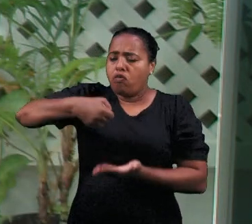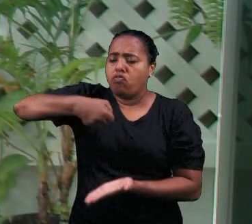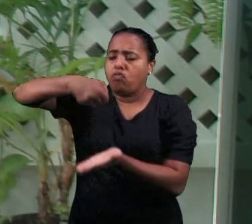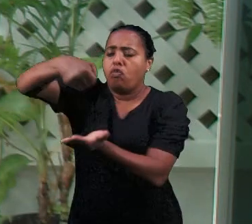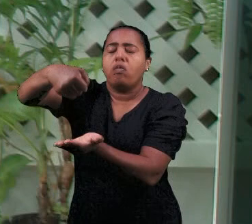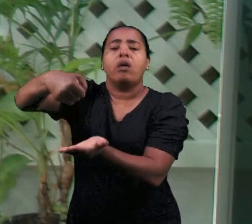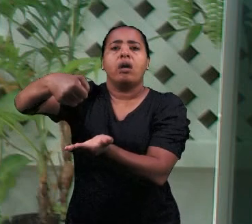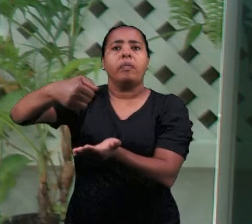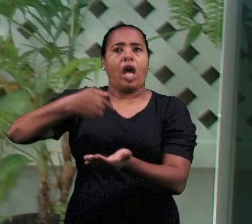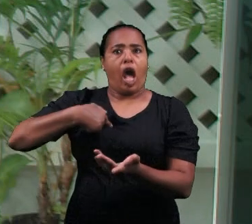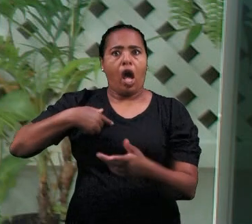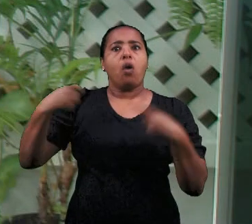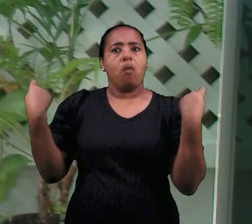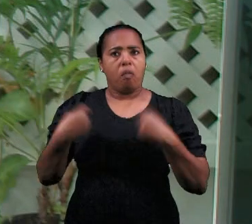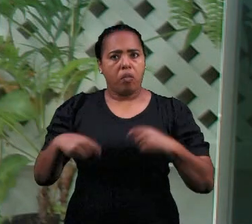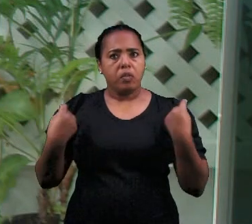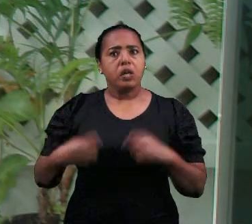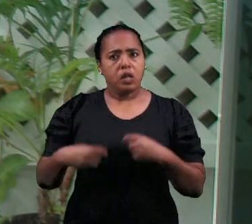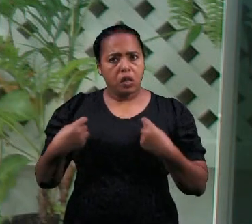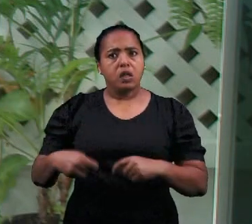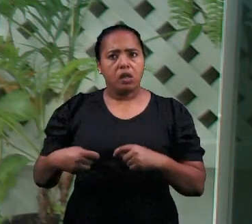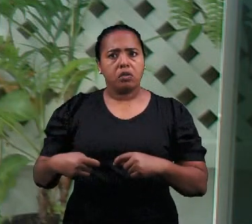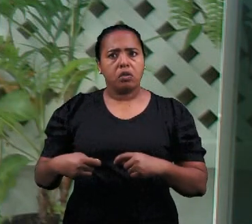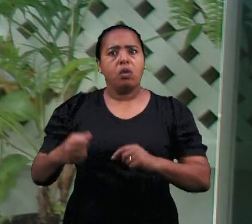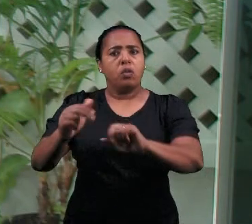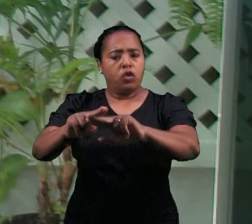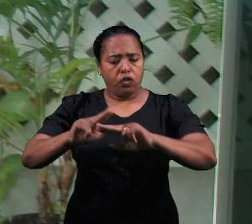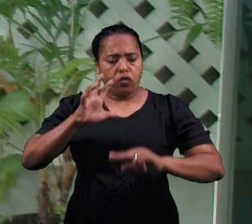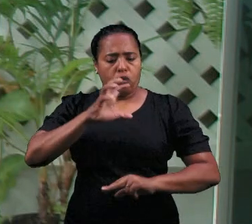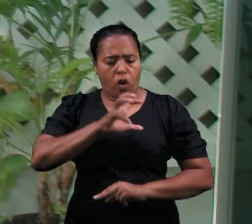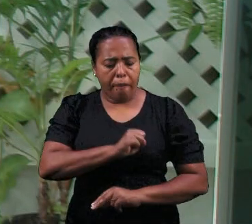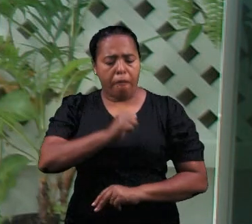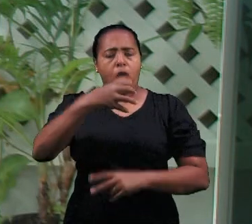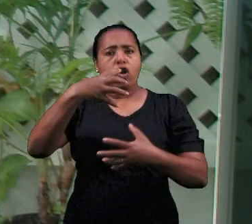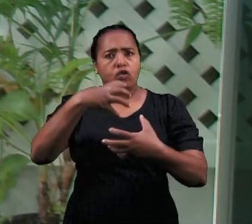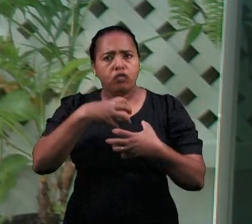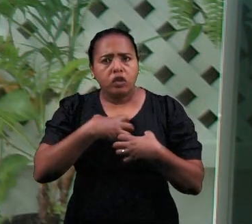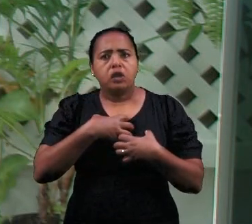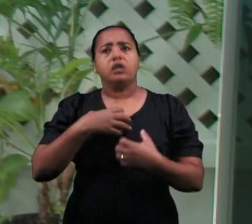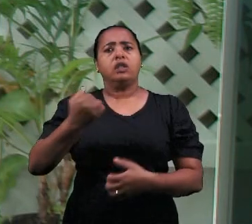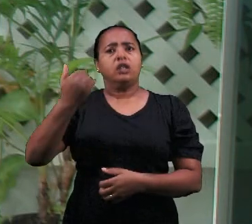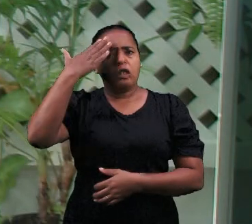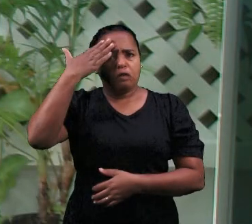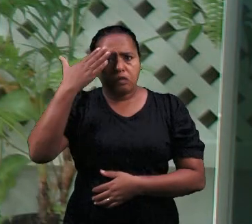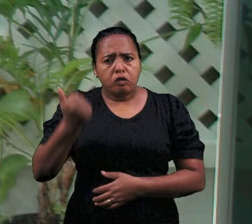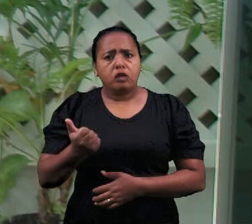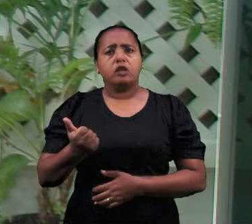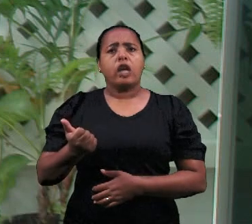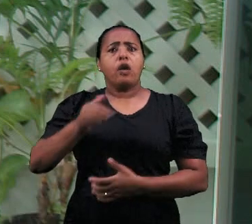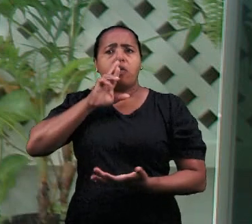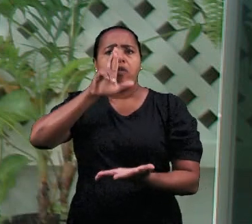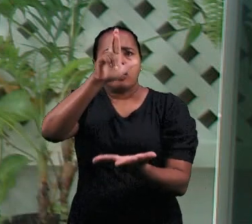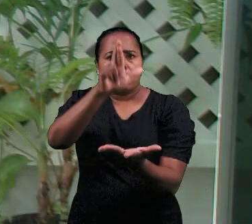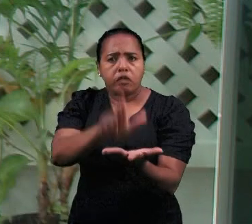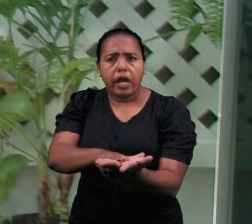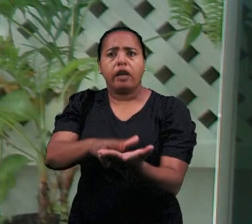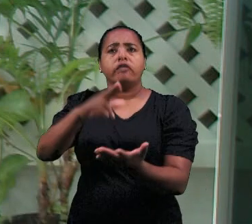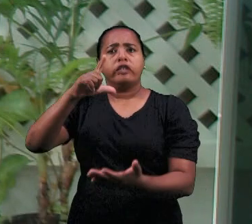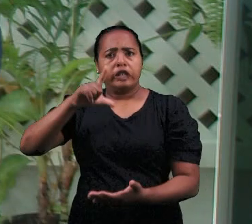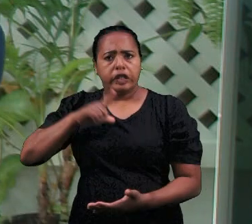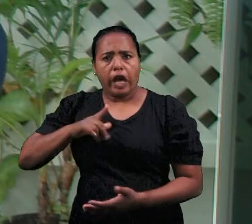je contribue, c'est par mon besoin de contribuer pour une cause que